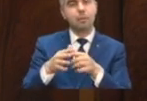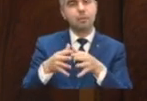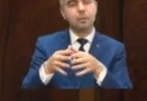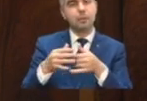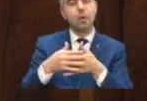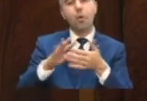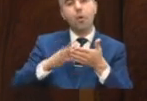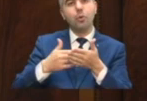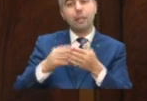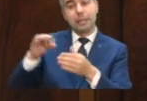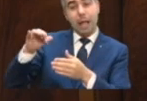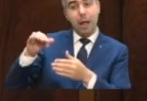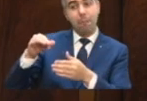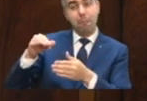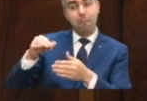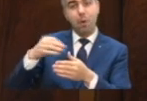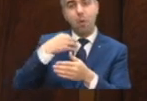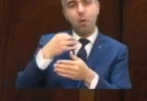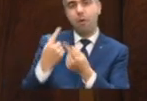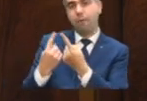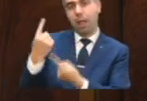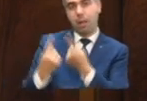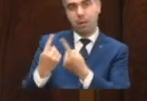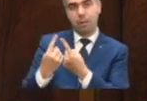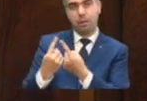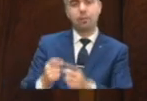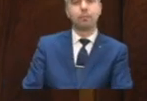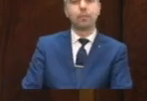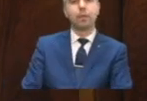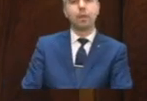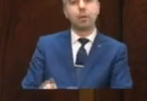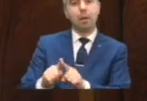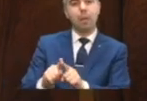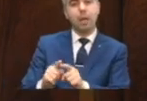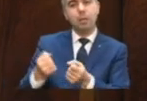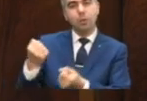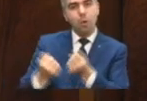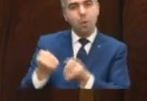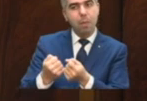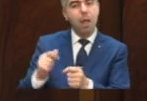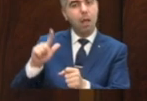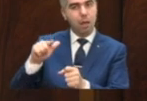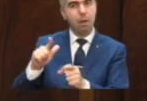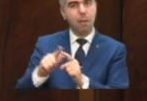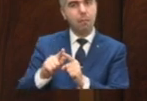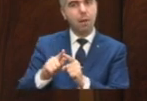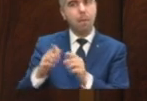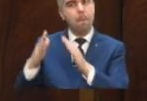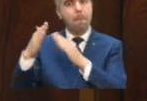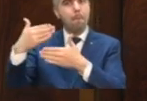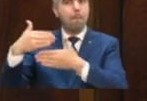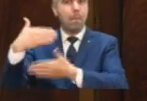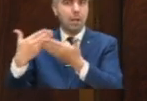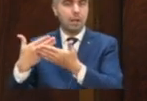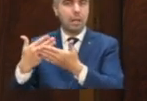كاين في افريقيا، وغنصوبوه غير من الالومين. اذا صوبنا الالومنيوم ديال السيارات علاش ما نستعملوش في البناء؟